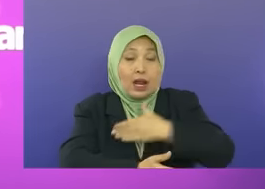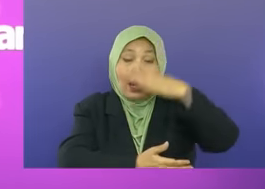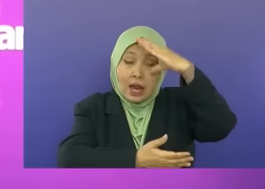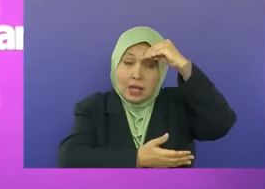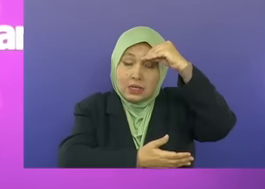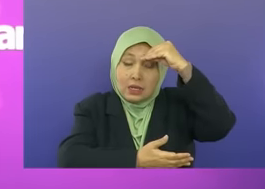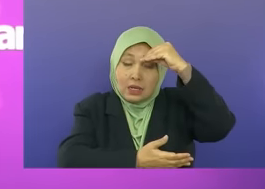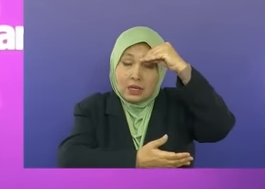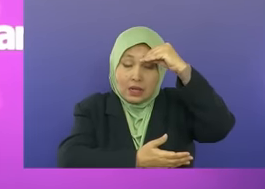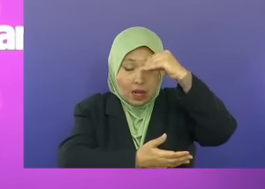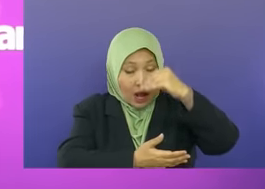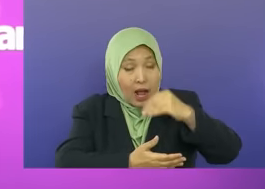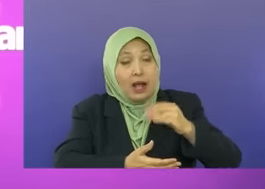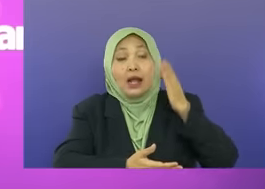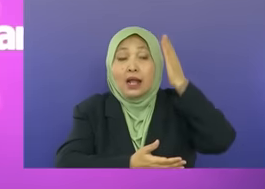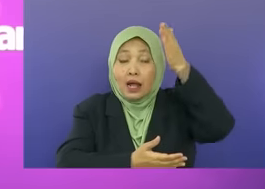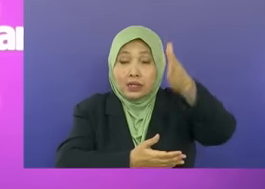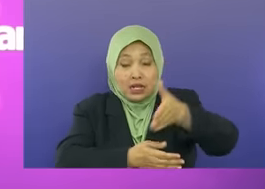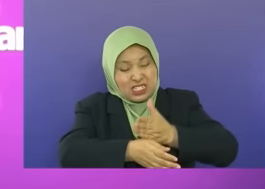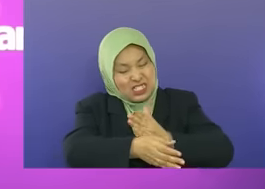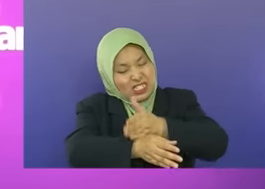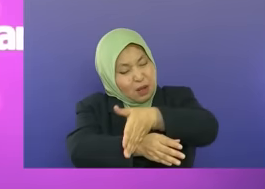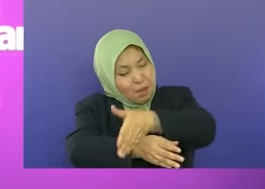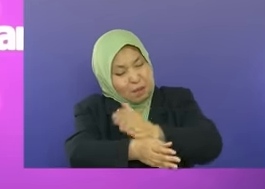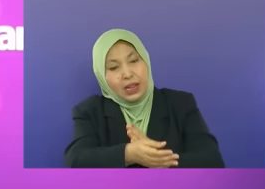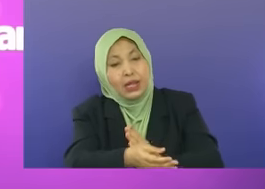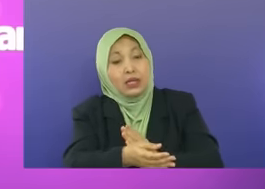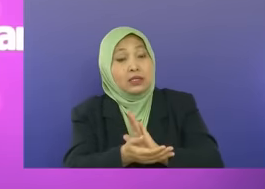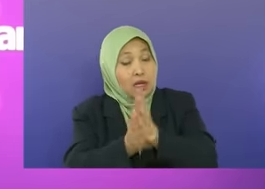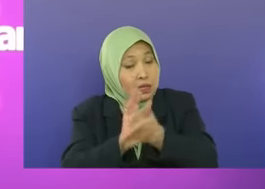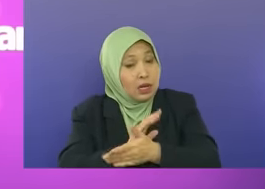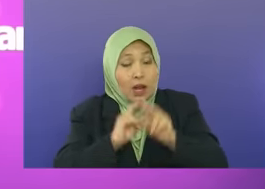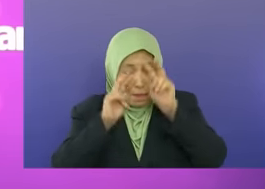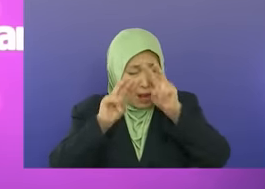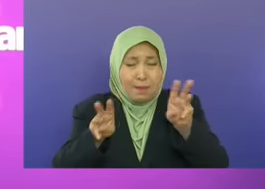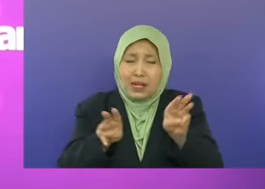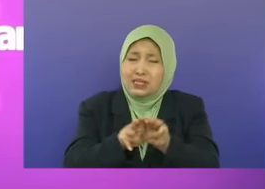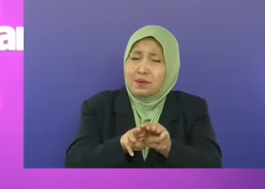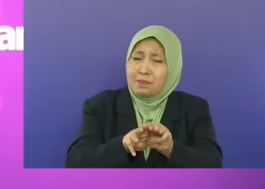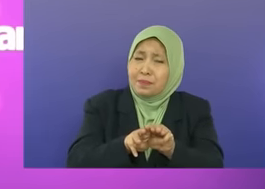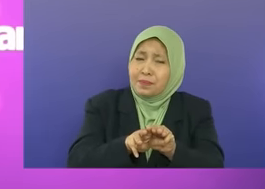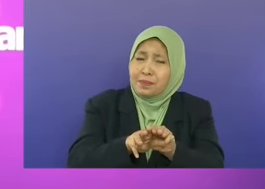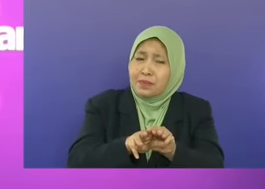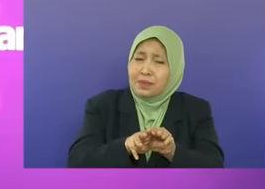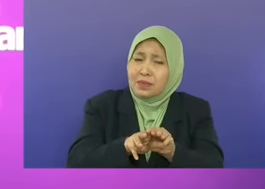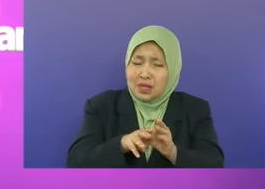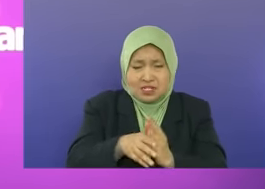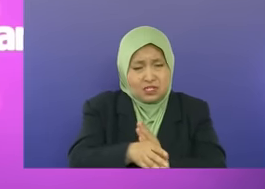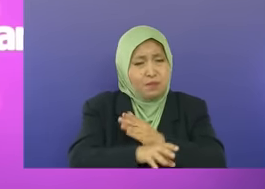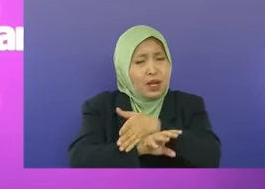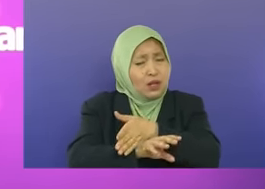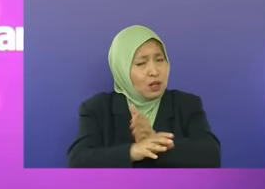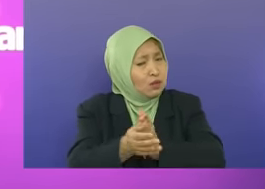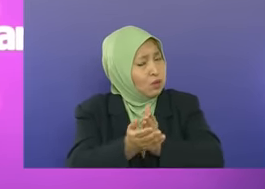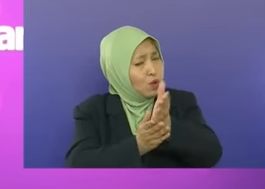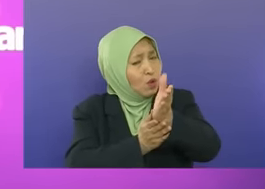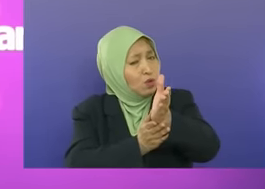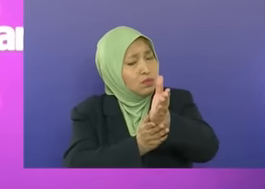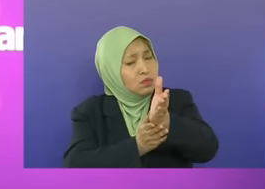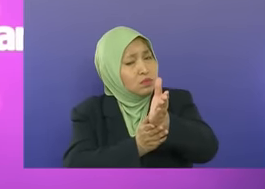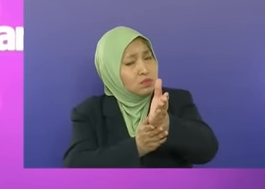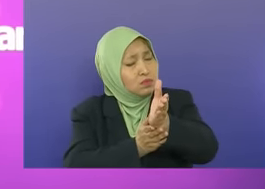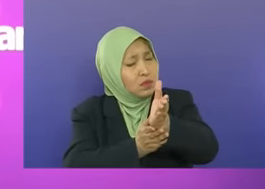ini Bibi lelaki akan disembelih dan nampak seperti disembelih ini truk dan